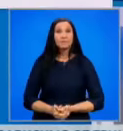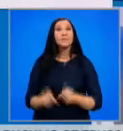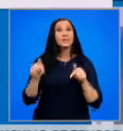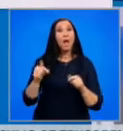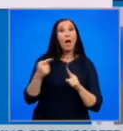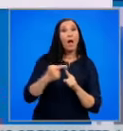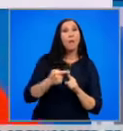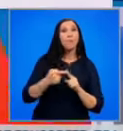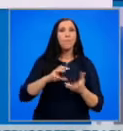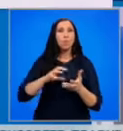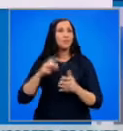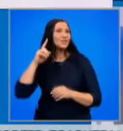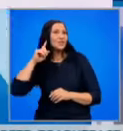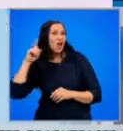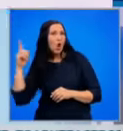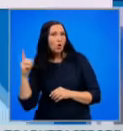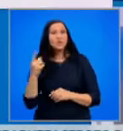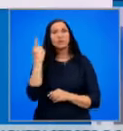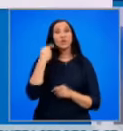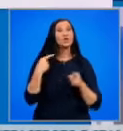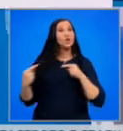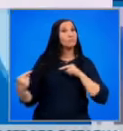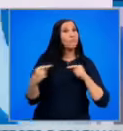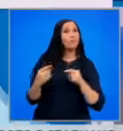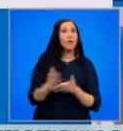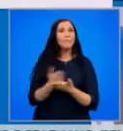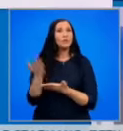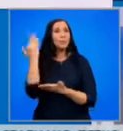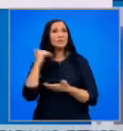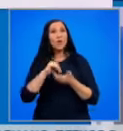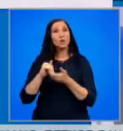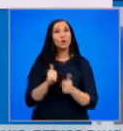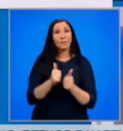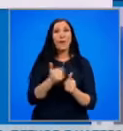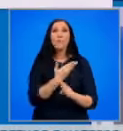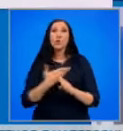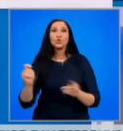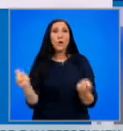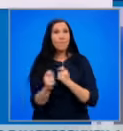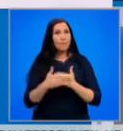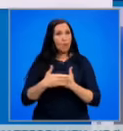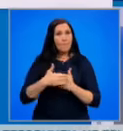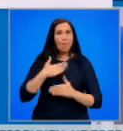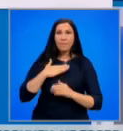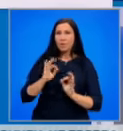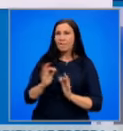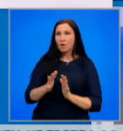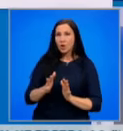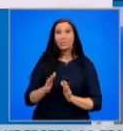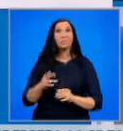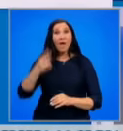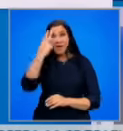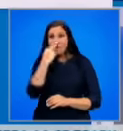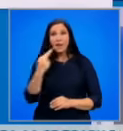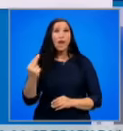И сега към политически отзвук от вчерашните обвинения между бившите коалиционни партньори. Продължаваме промяната и Има такъв народ. Във